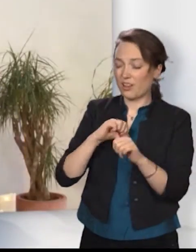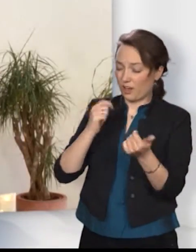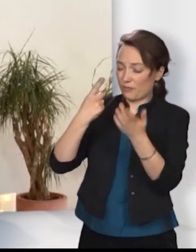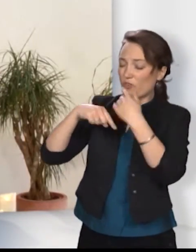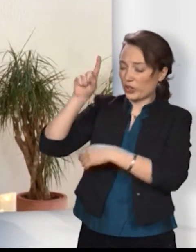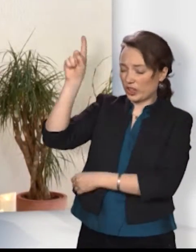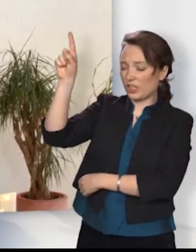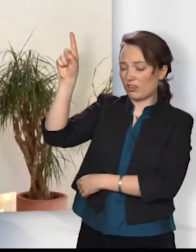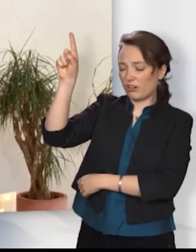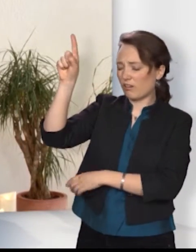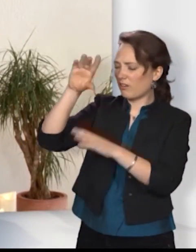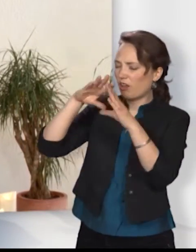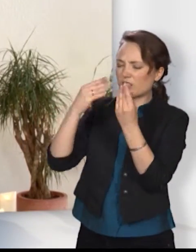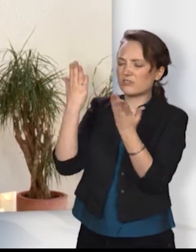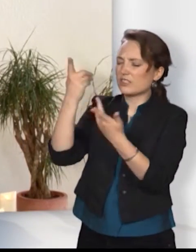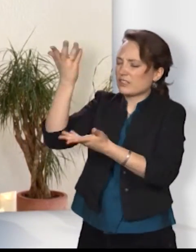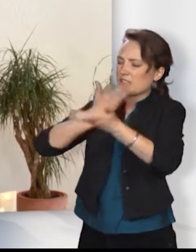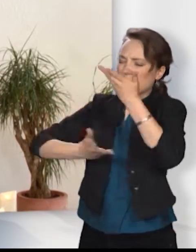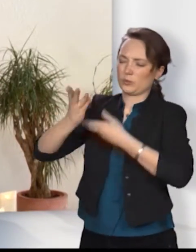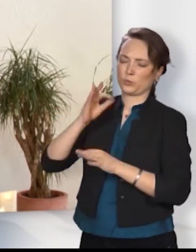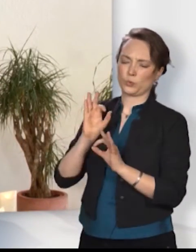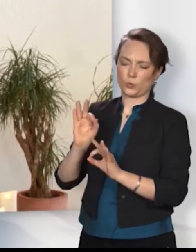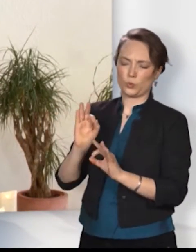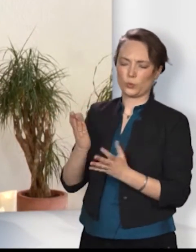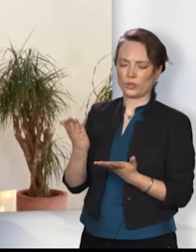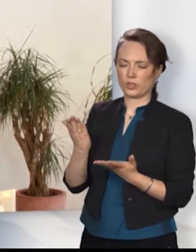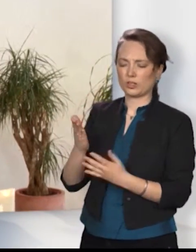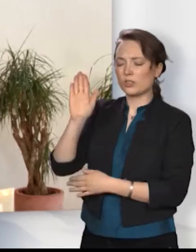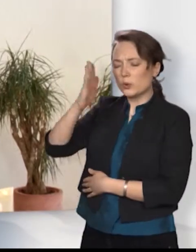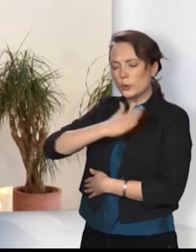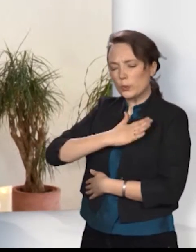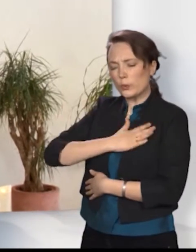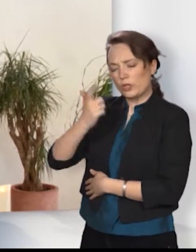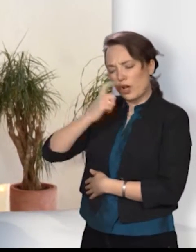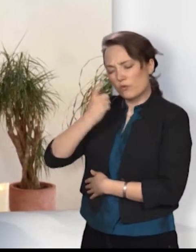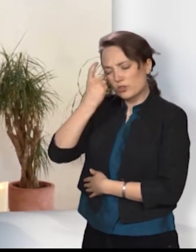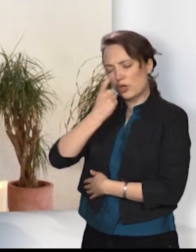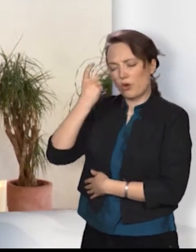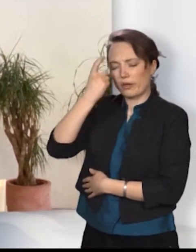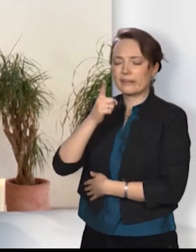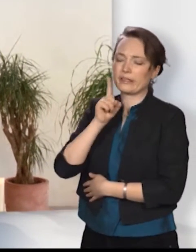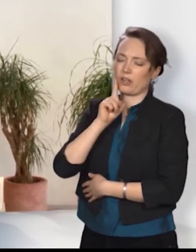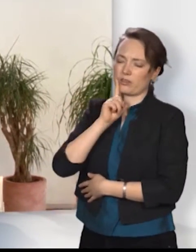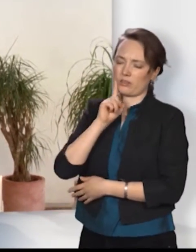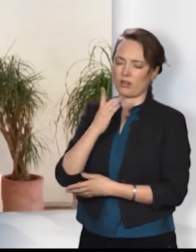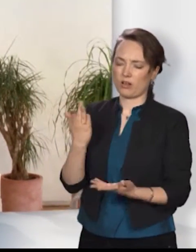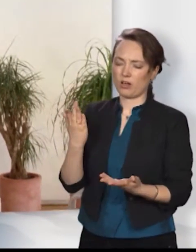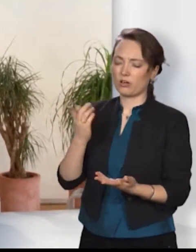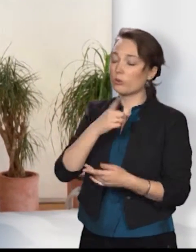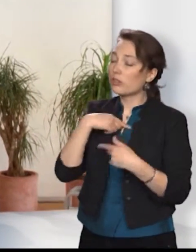uns Gutes tust. Deine Güte sorgt für uns alle Tage. Und wir bitten